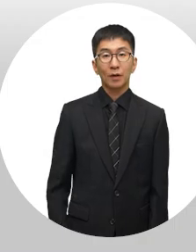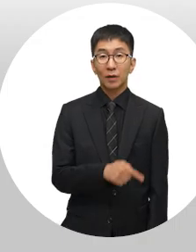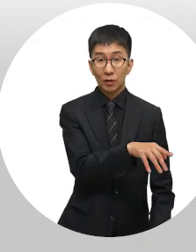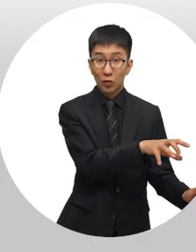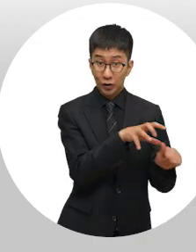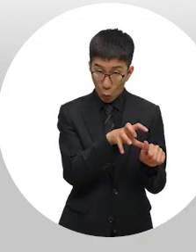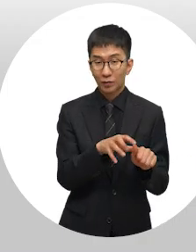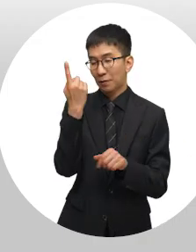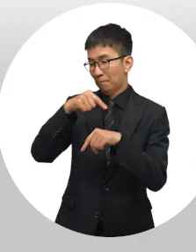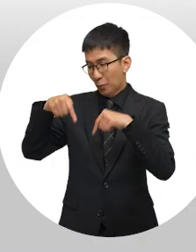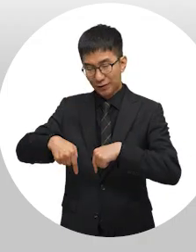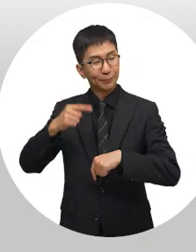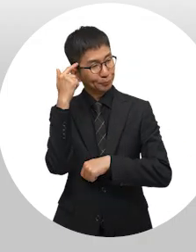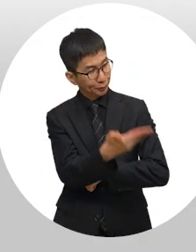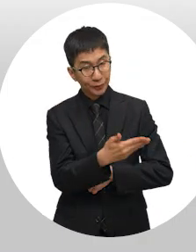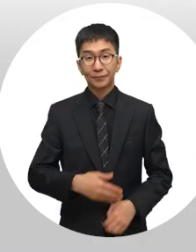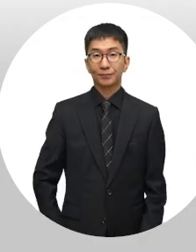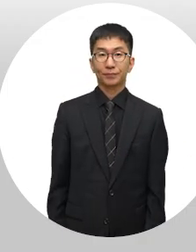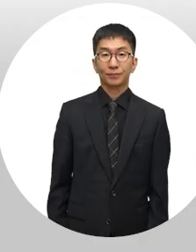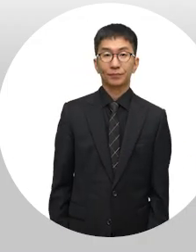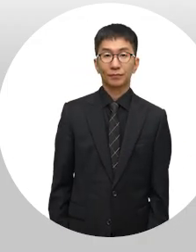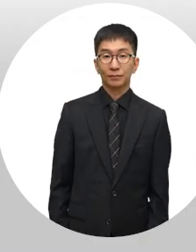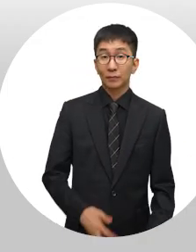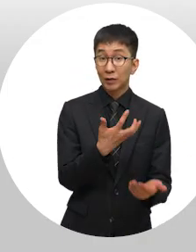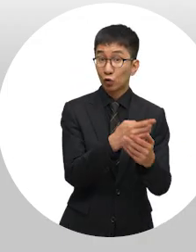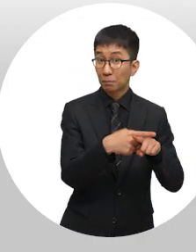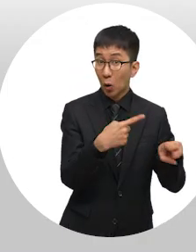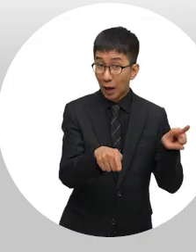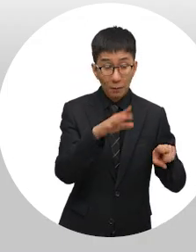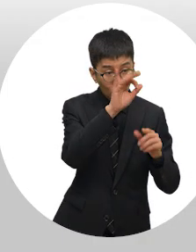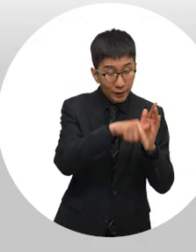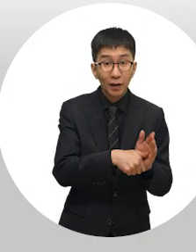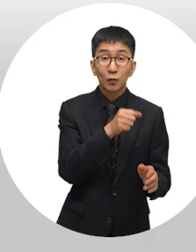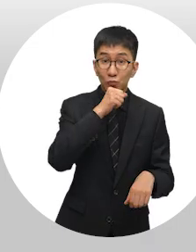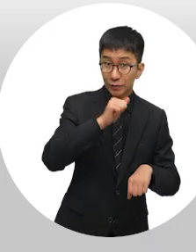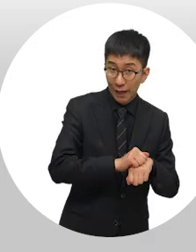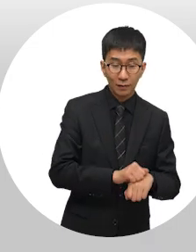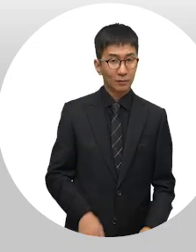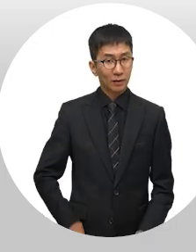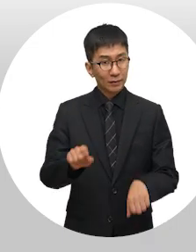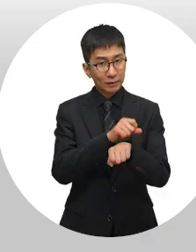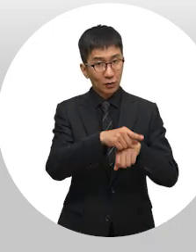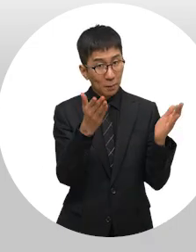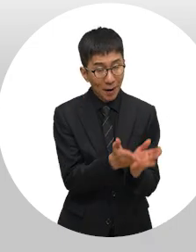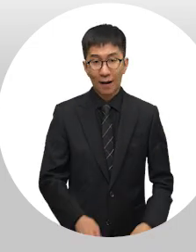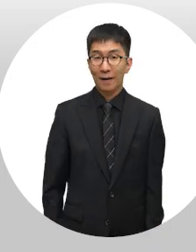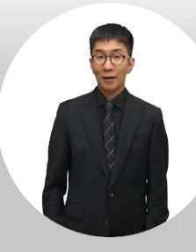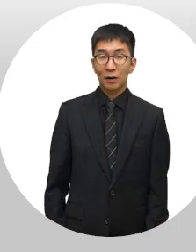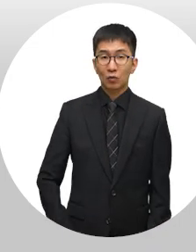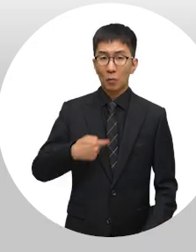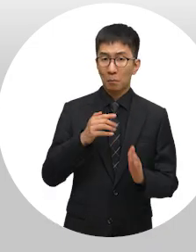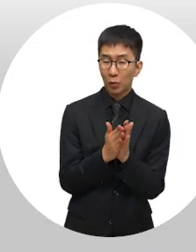근거를 바탕으로 면접평가를 진행하게 됩니다. 서류평가의 학업 성취 수준, 계열 적합성, 자기주도성